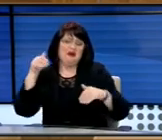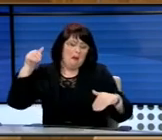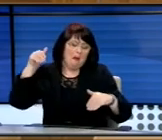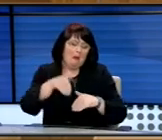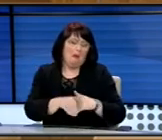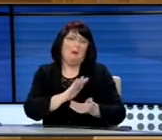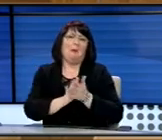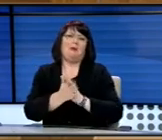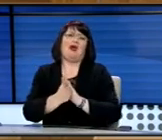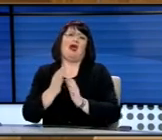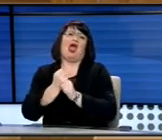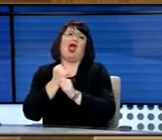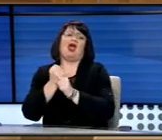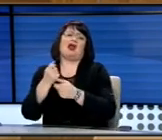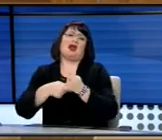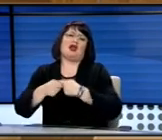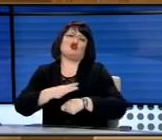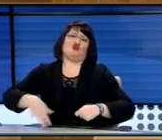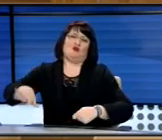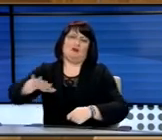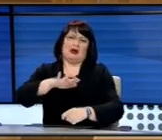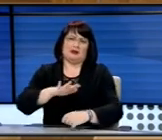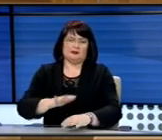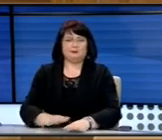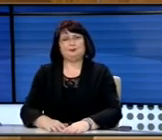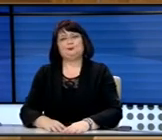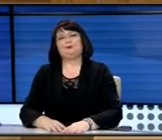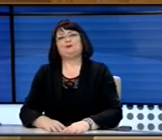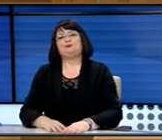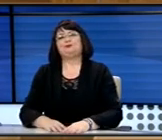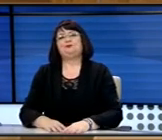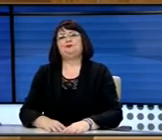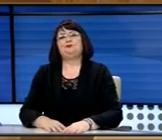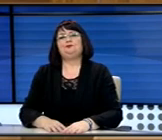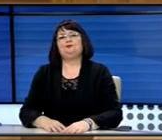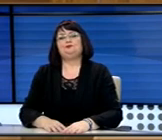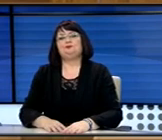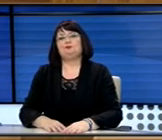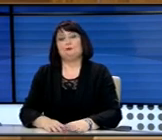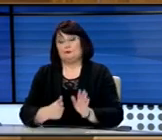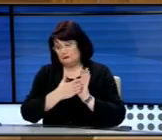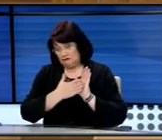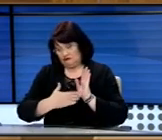τους εργαζόμενους, για το λαό. Από αυτή την άποψη, η περίοδος που